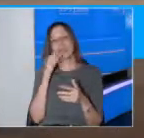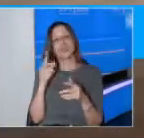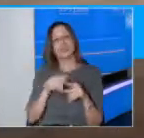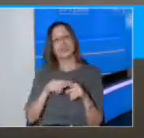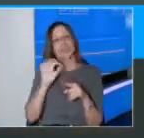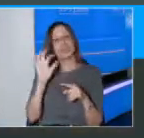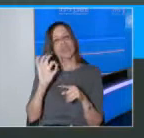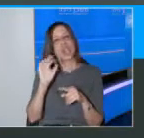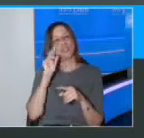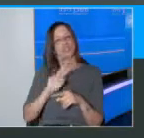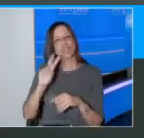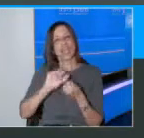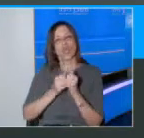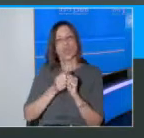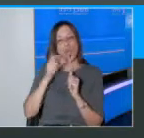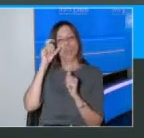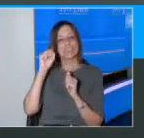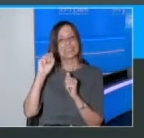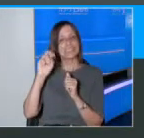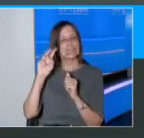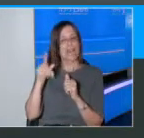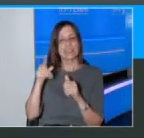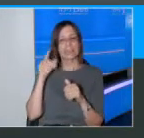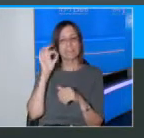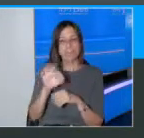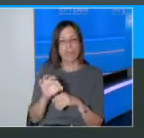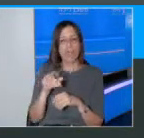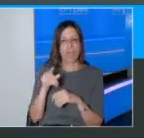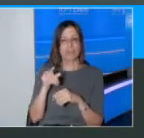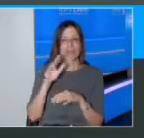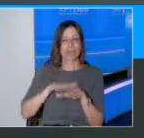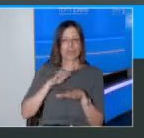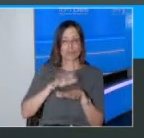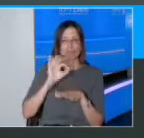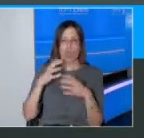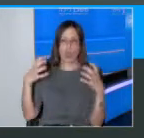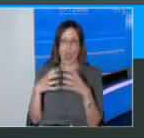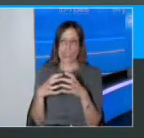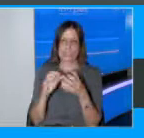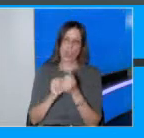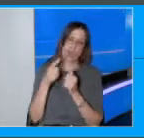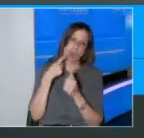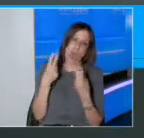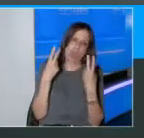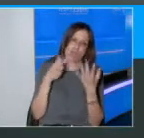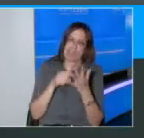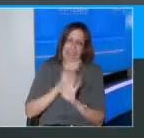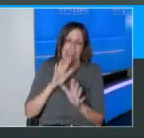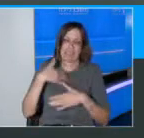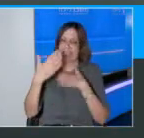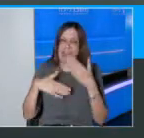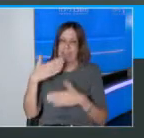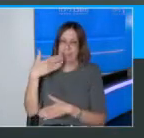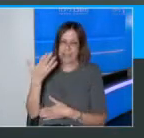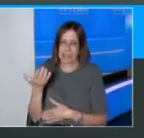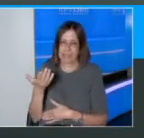שקד או של גדעון סער, הן פוגעות בתפקוד של הקואליציה? או שאת אומרת, אין לזה חשיבות, כי במילא לא יהיה תהליך מדיני? תשמע,